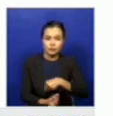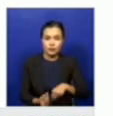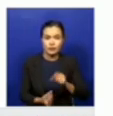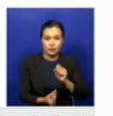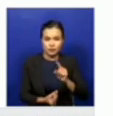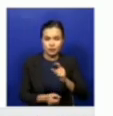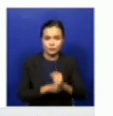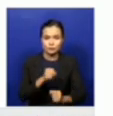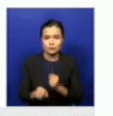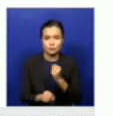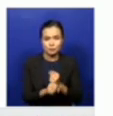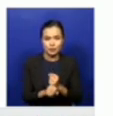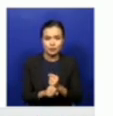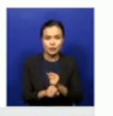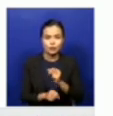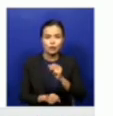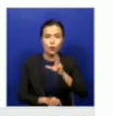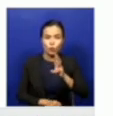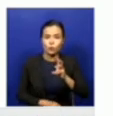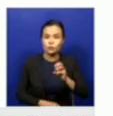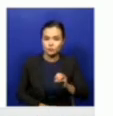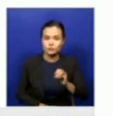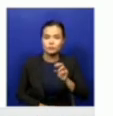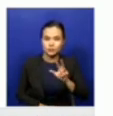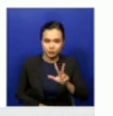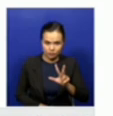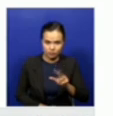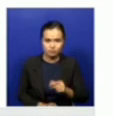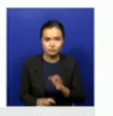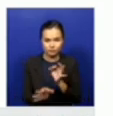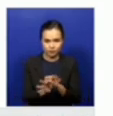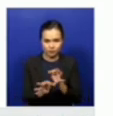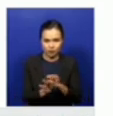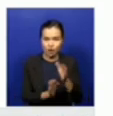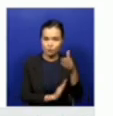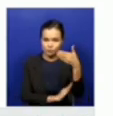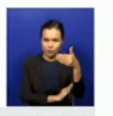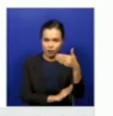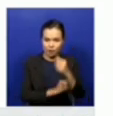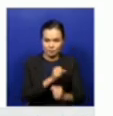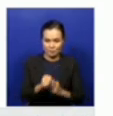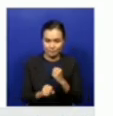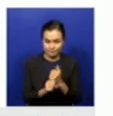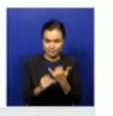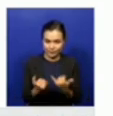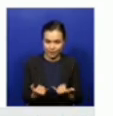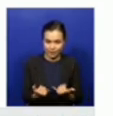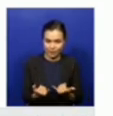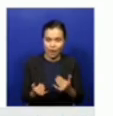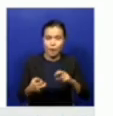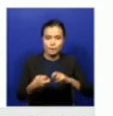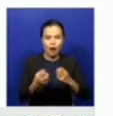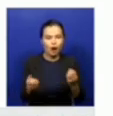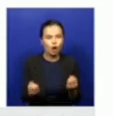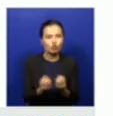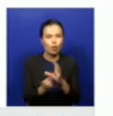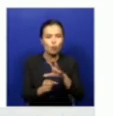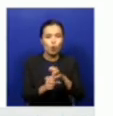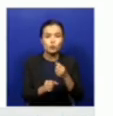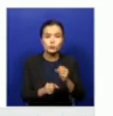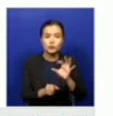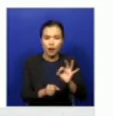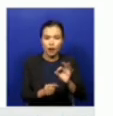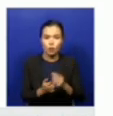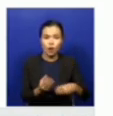ปี2563ธนาคารแห่งประเทศไทยปีนี้นะครับคาดว่าผลกระทบของโควิดจะทำให้เศร